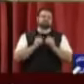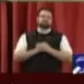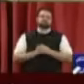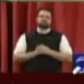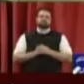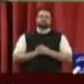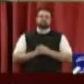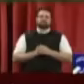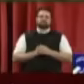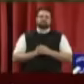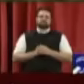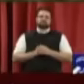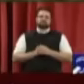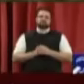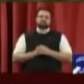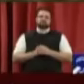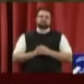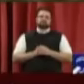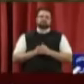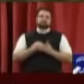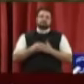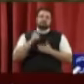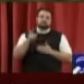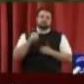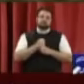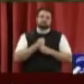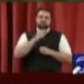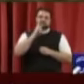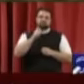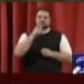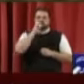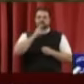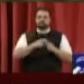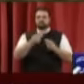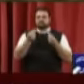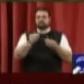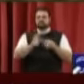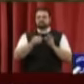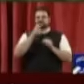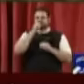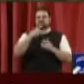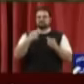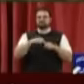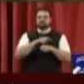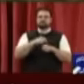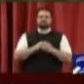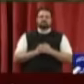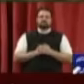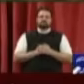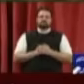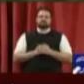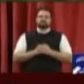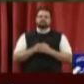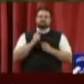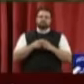Ospitalier pentru el și zi fații rău? Nu-i bun. Rău cu bine înseamnă rău tot timpul. Plus cu minus dă minus întotdeauna.